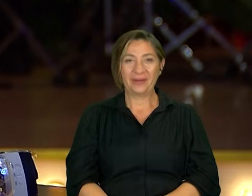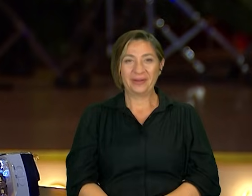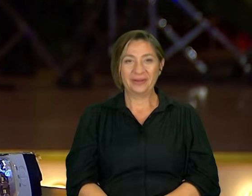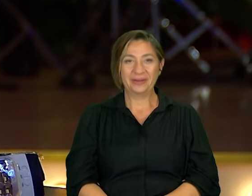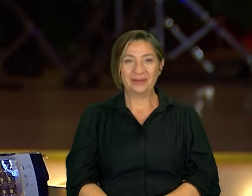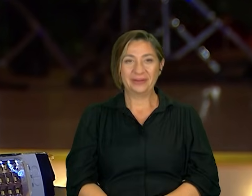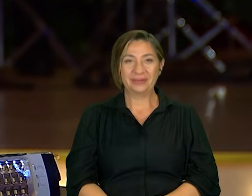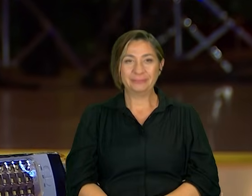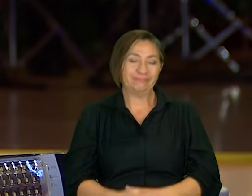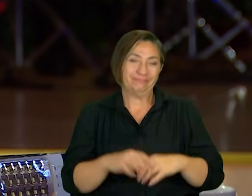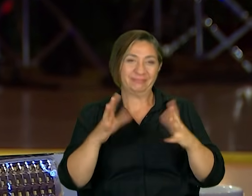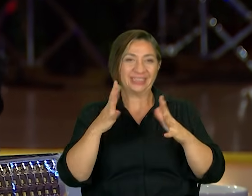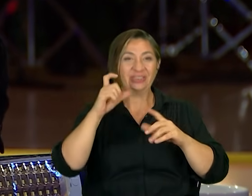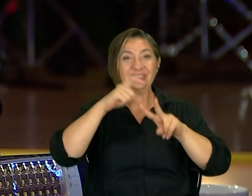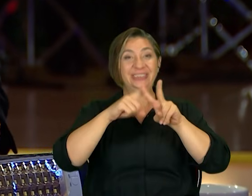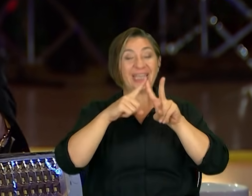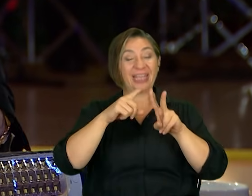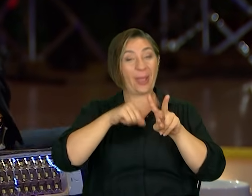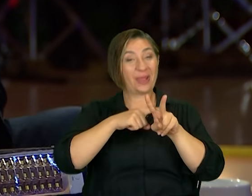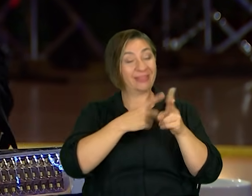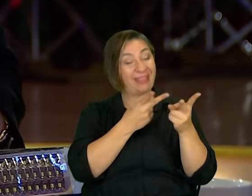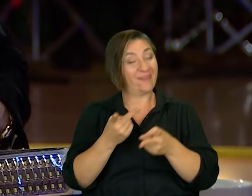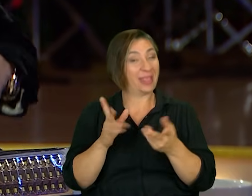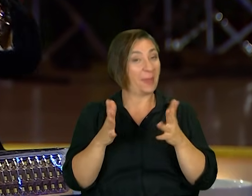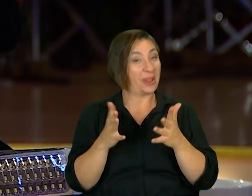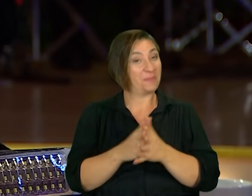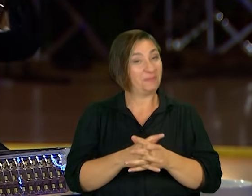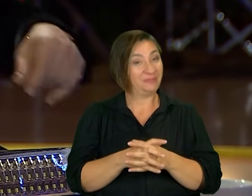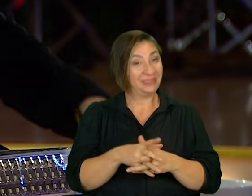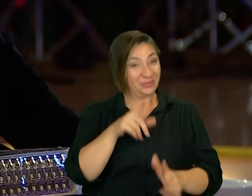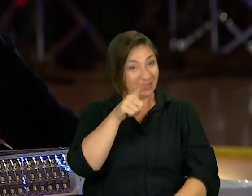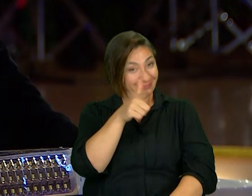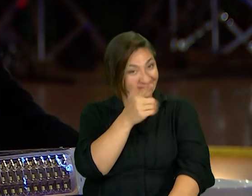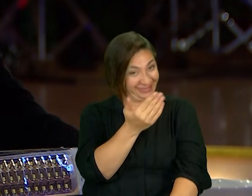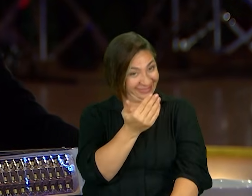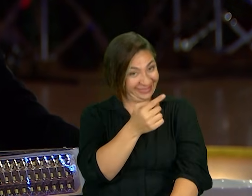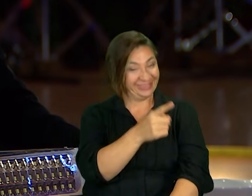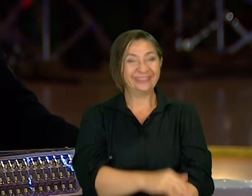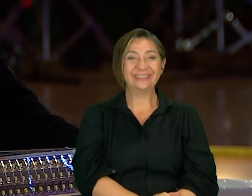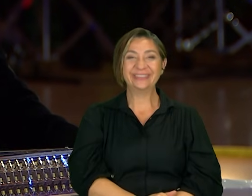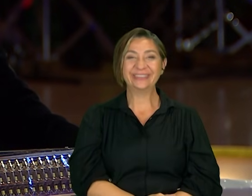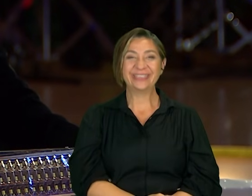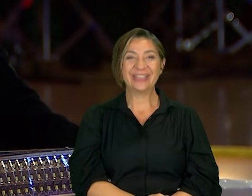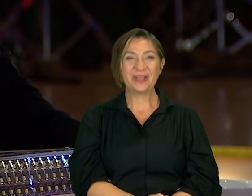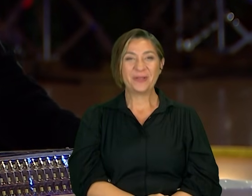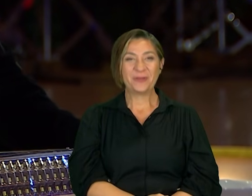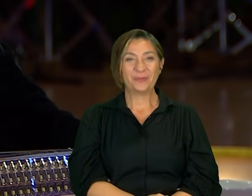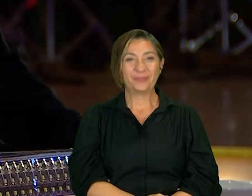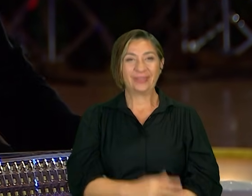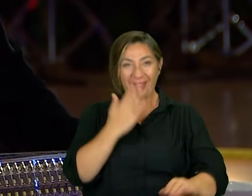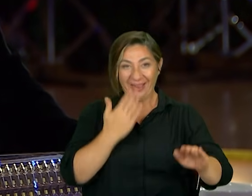Belki buradan Can Yaman'ı davet bile edebilirim. Şu kamerayı alayım. Meydan okuyayım.